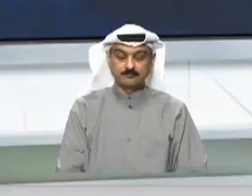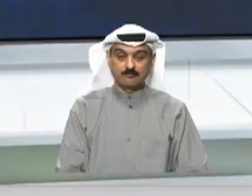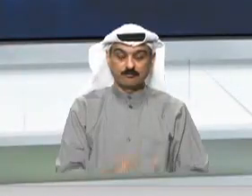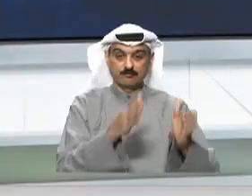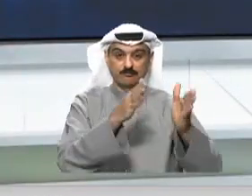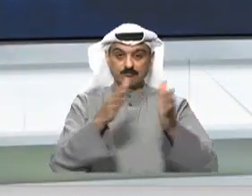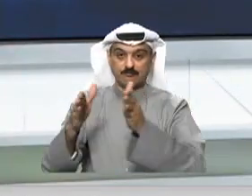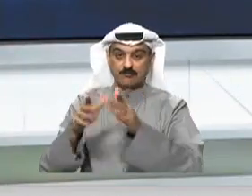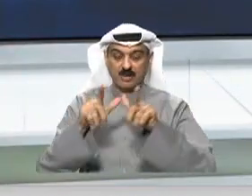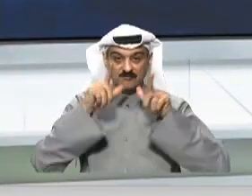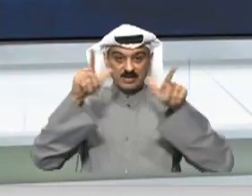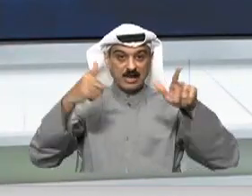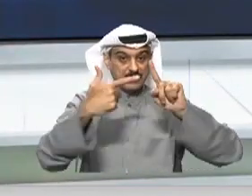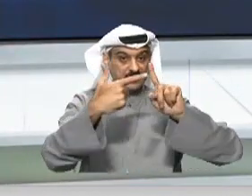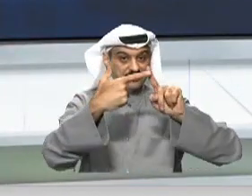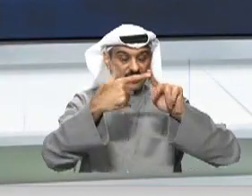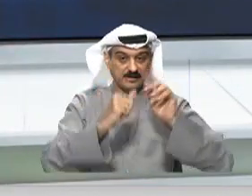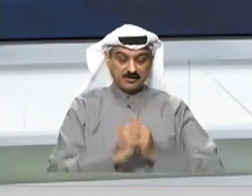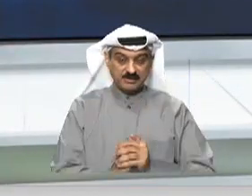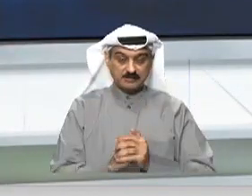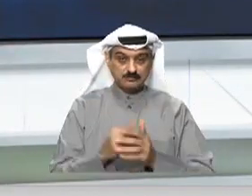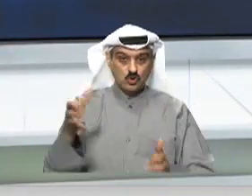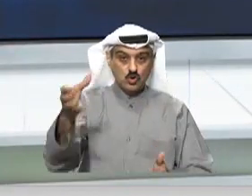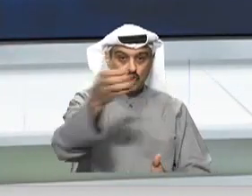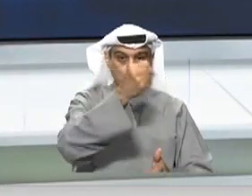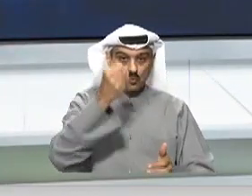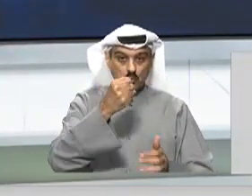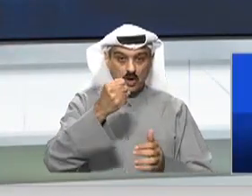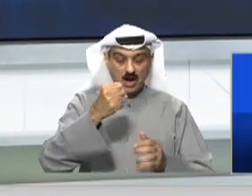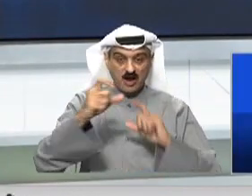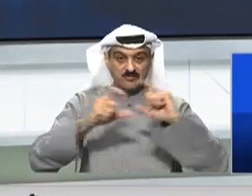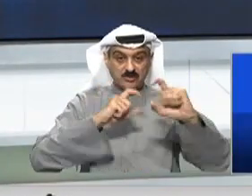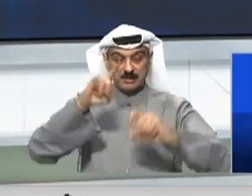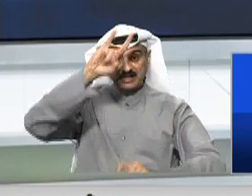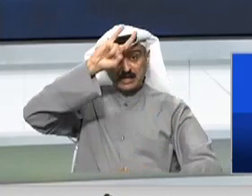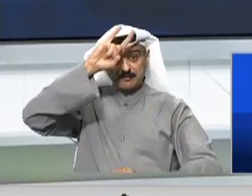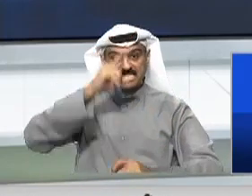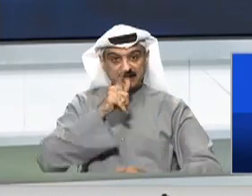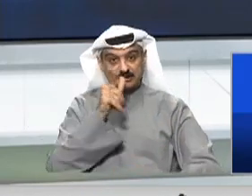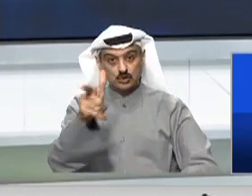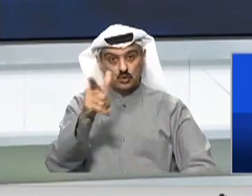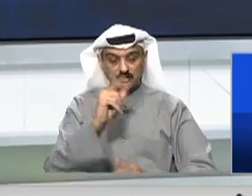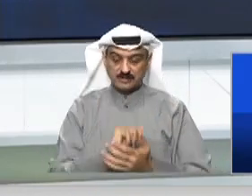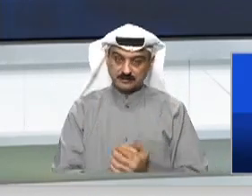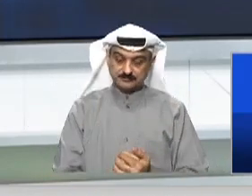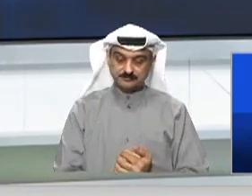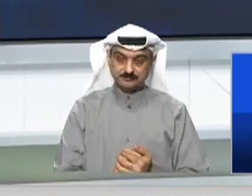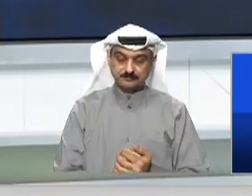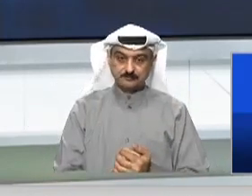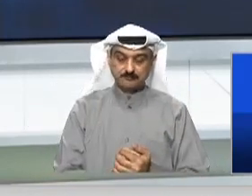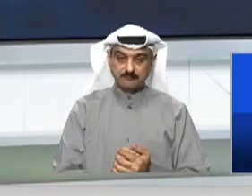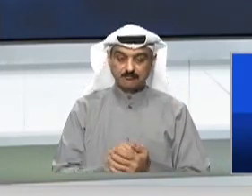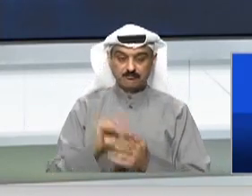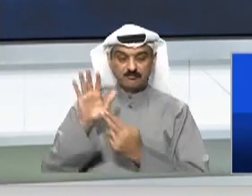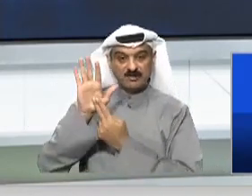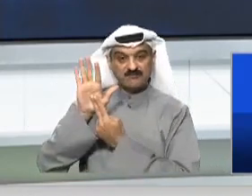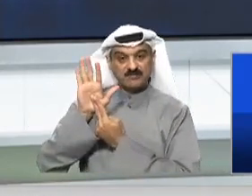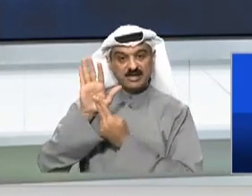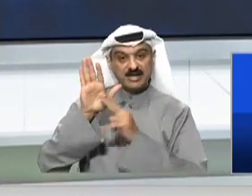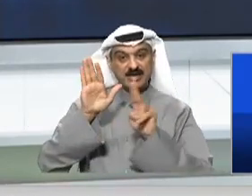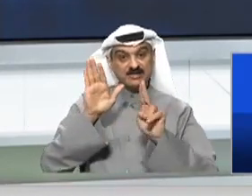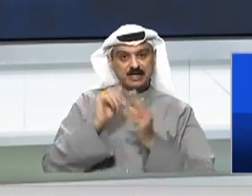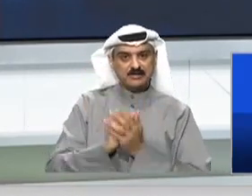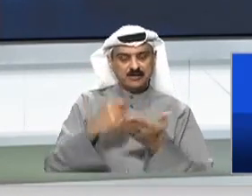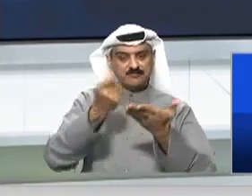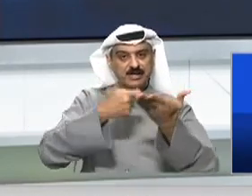وفي خبرنا التالي، أعلن محافظ بنك الكويت المركزي باسل هارون عن إصدار تقرير الاستقرار المالي